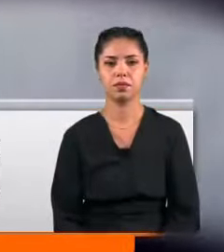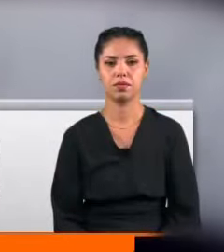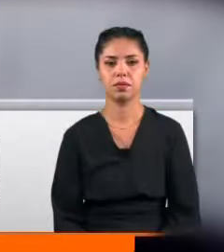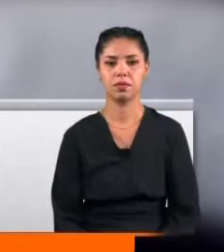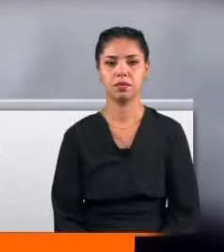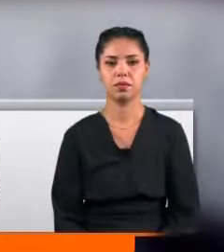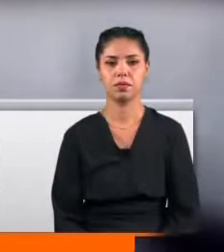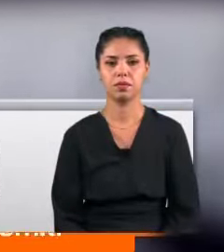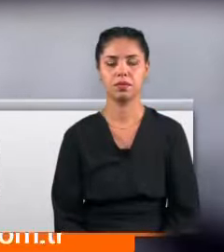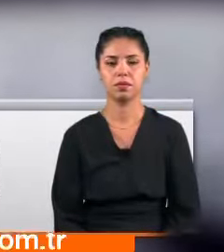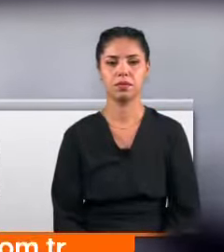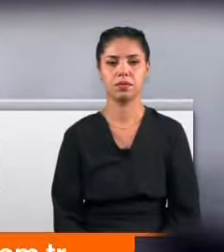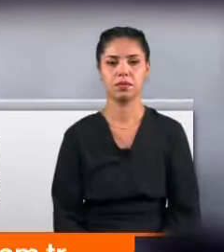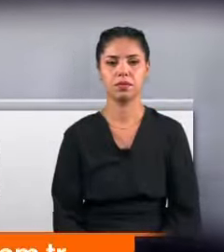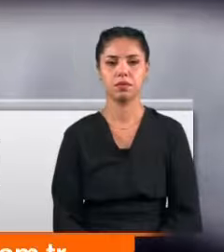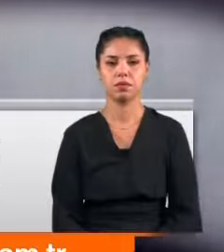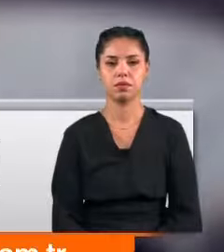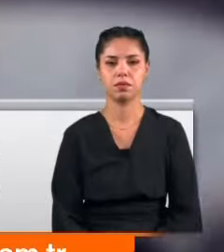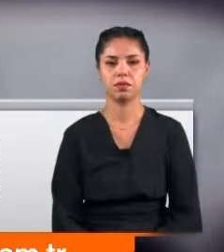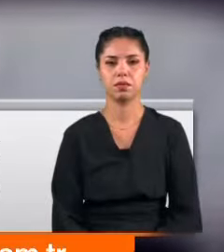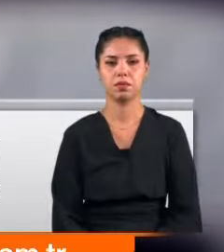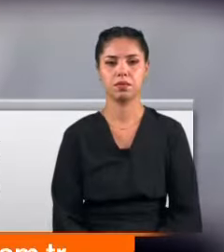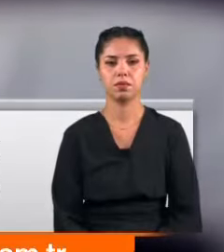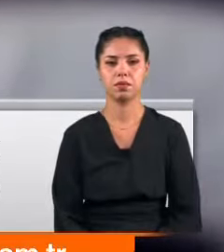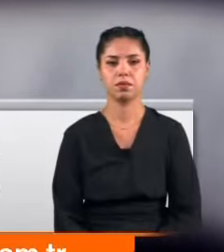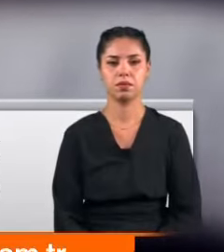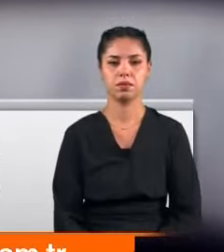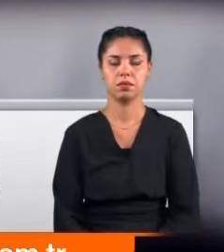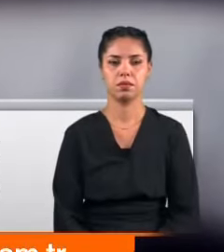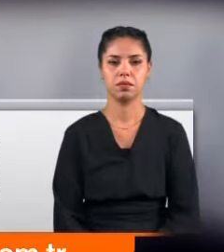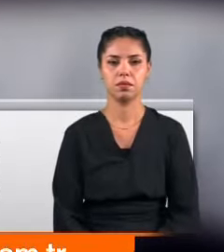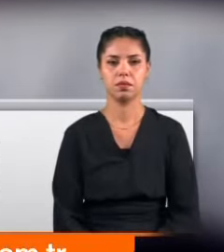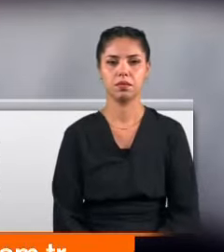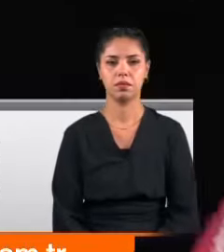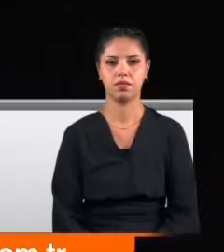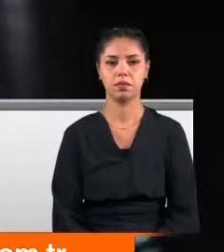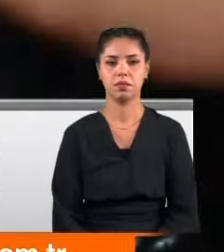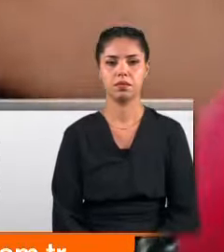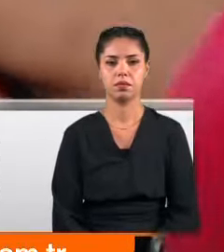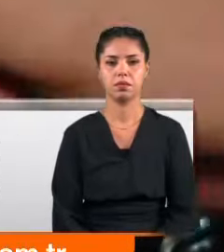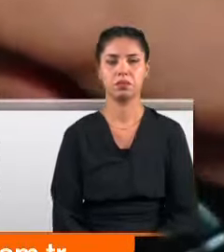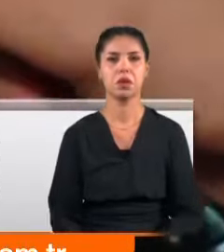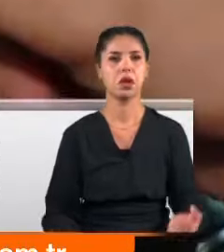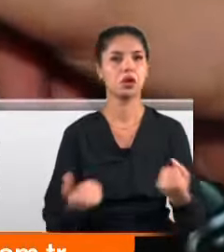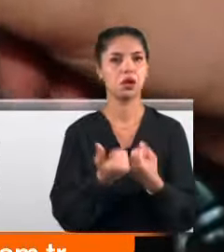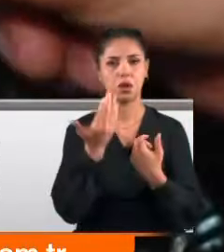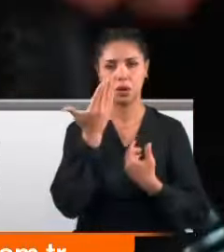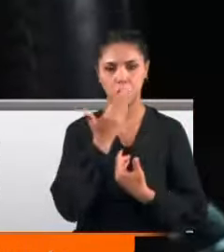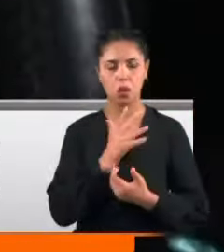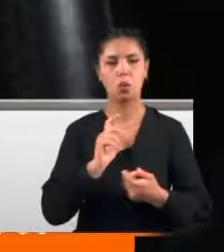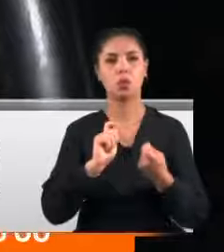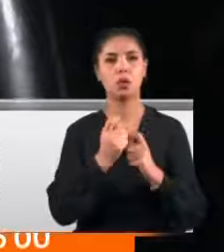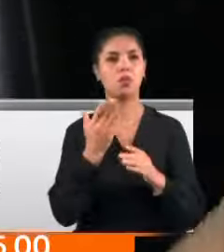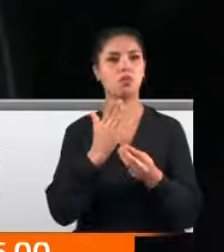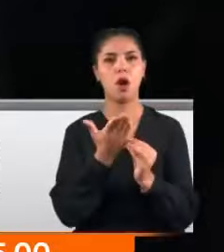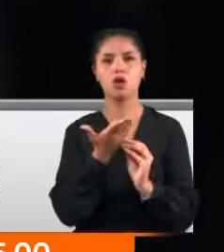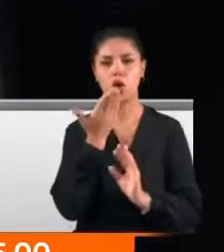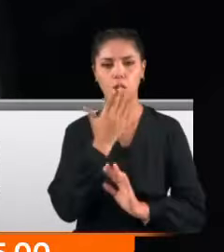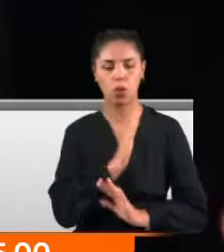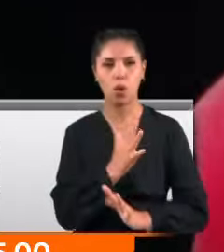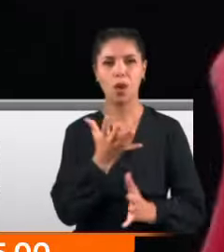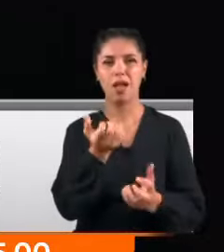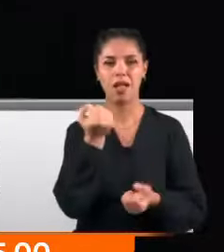direksiyon 2015 airbag değişmiş 2019 model airbag takmışlar abi Arabaya ne kazası vardı ne de değişen parçası